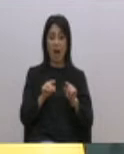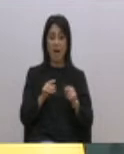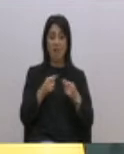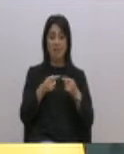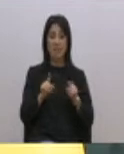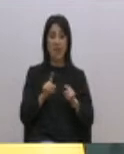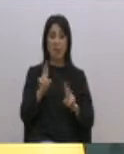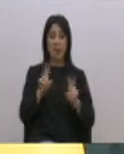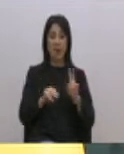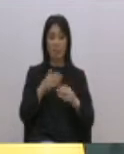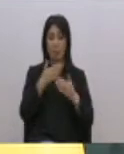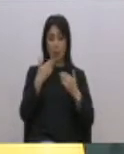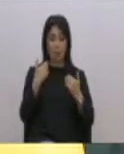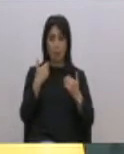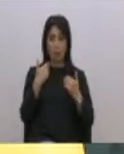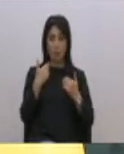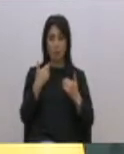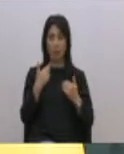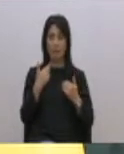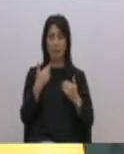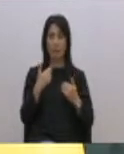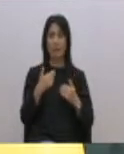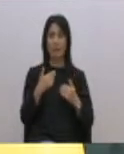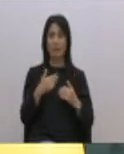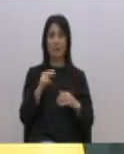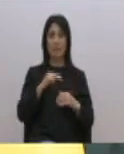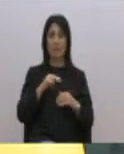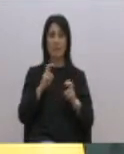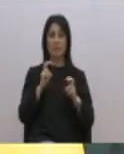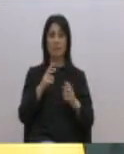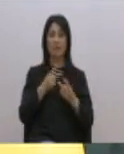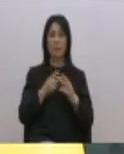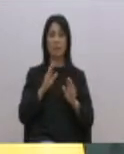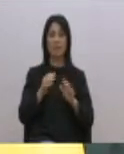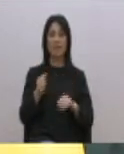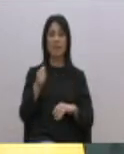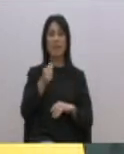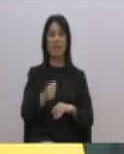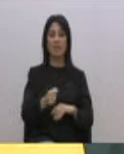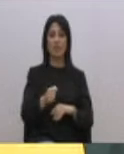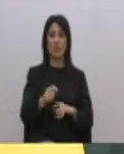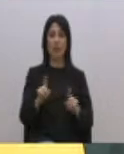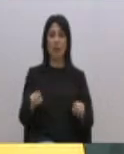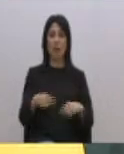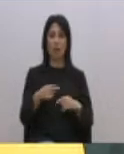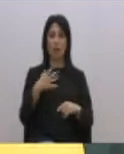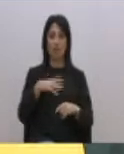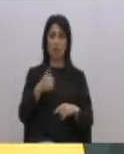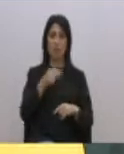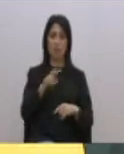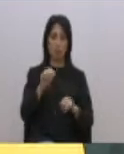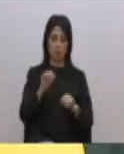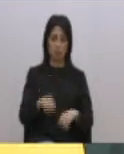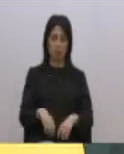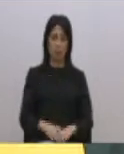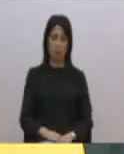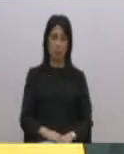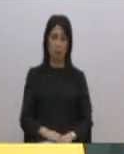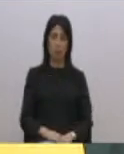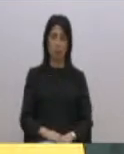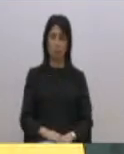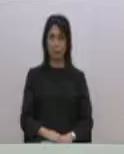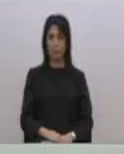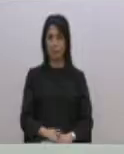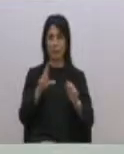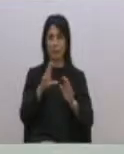რამ გათვალისწინებული, საკუთრებო დაწესებულების ხელმძღვანელის დანიშნას ახორციელებს საქართველოს პრემიერ-მინისტრი.